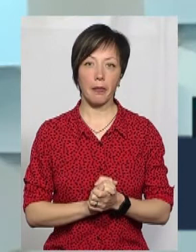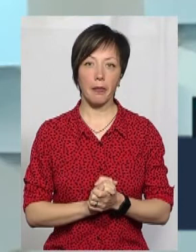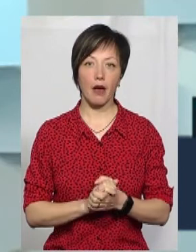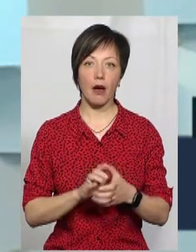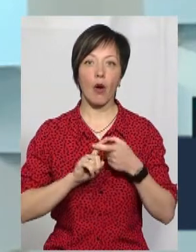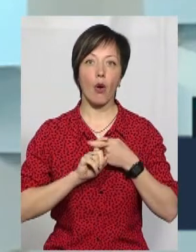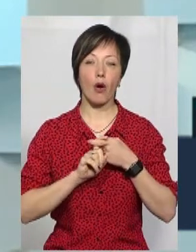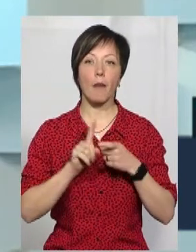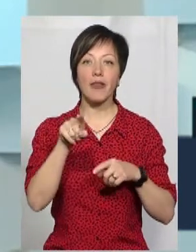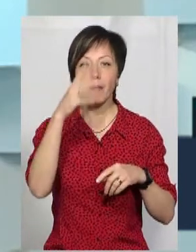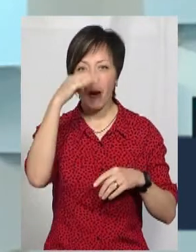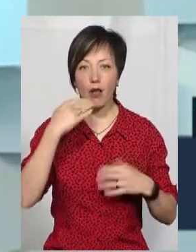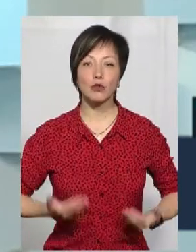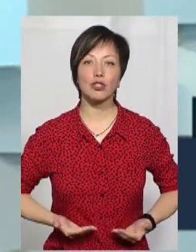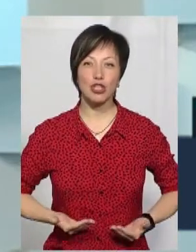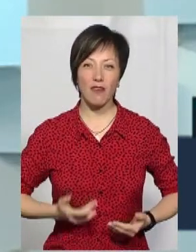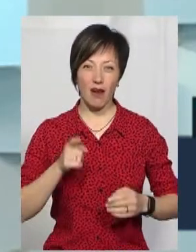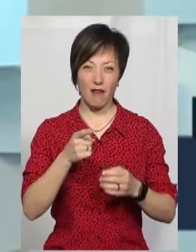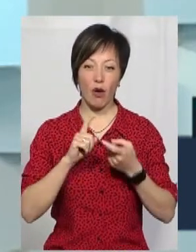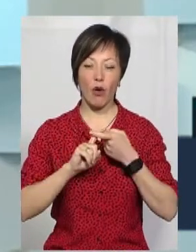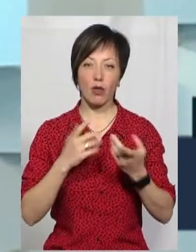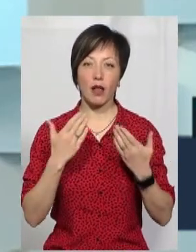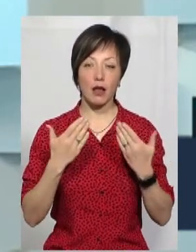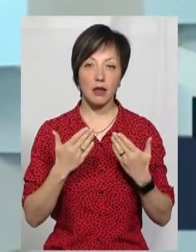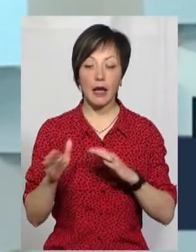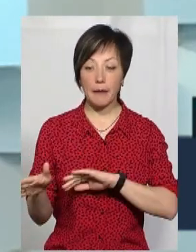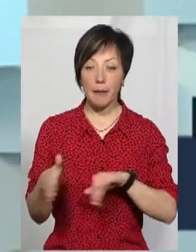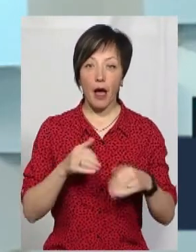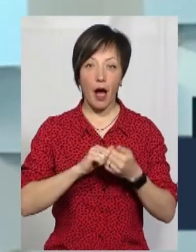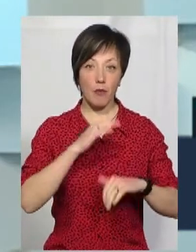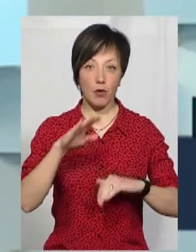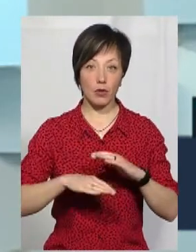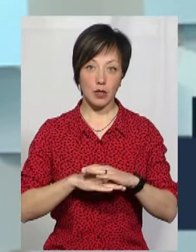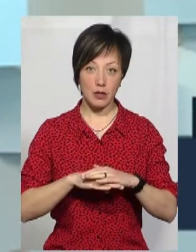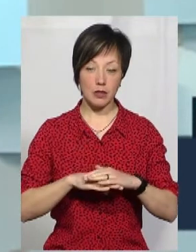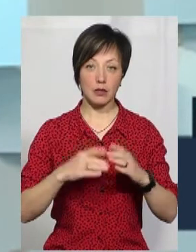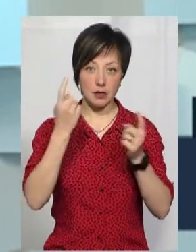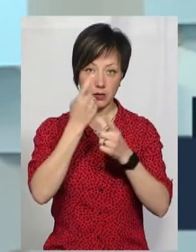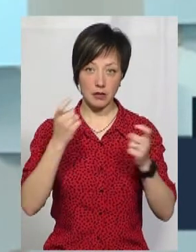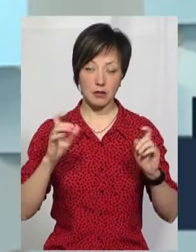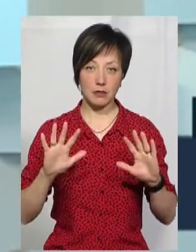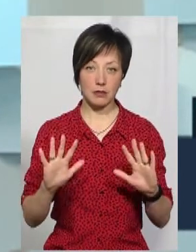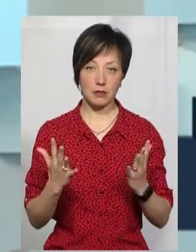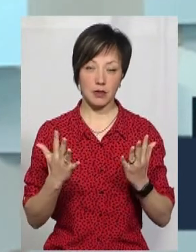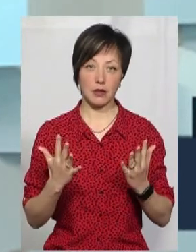речі, Кам'янець-Подільського району, випадку, який був сьогодні оприлюднений зранку, чому там і сталося таке